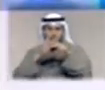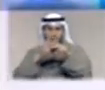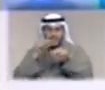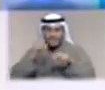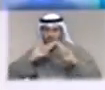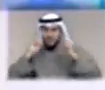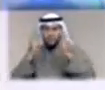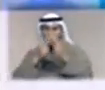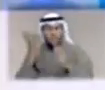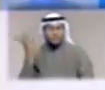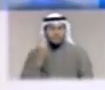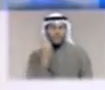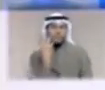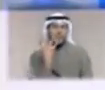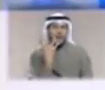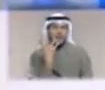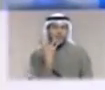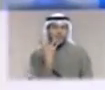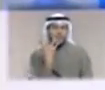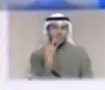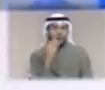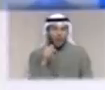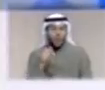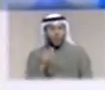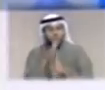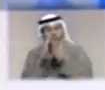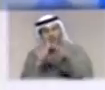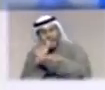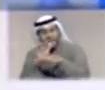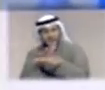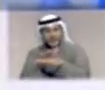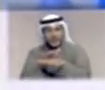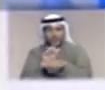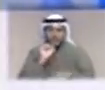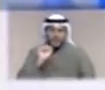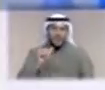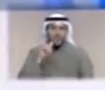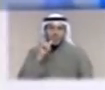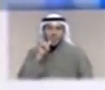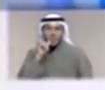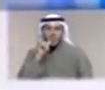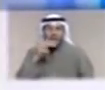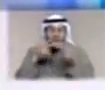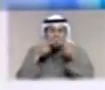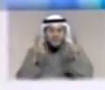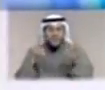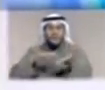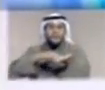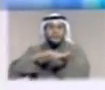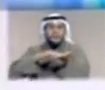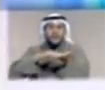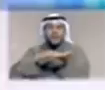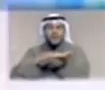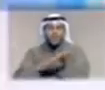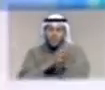أمام المؤتمر الرابع للمانحين لمساعدة سوريا والمنطقة الذي انطلق في العاصمة البريطانية لندن، أعرب